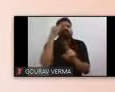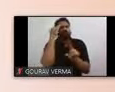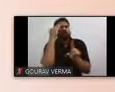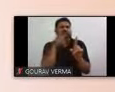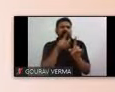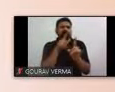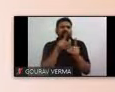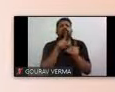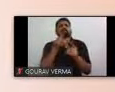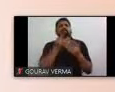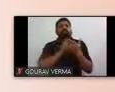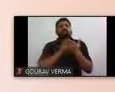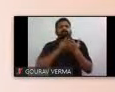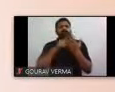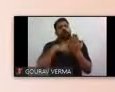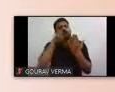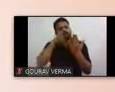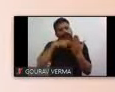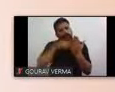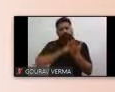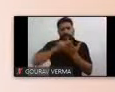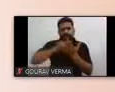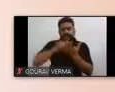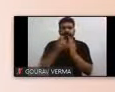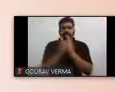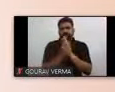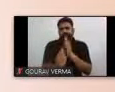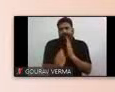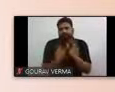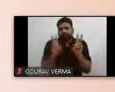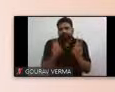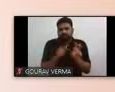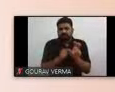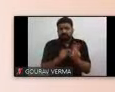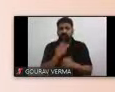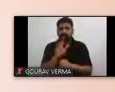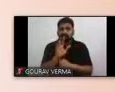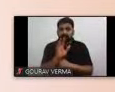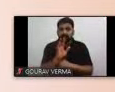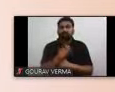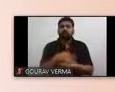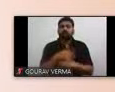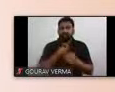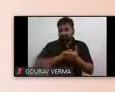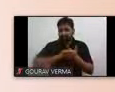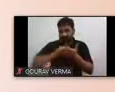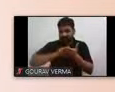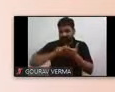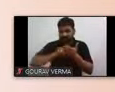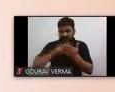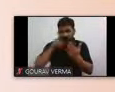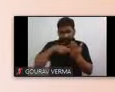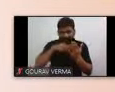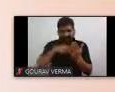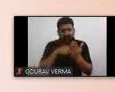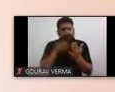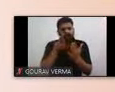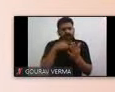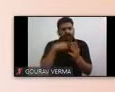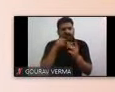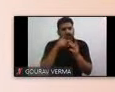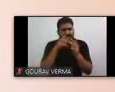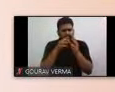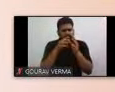literacy? It is reading, writing skill. पर हमको इस लिटरेसी के डेफिनेशन को थोड़ा एक्सपैंड